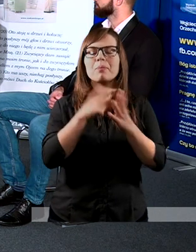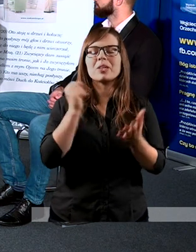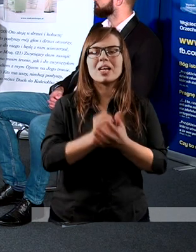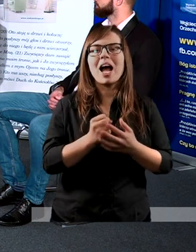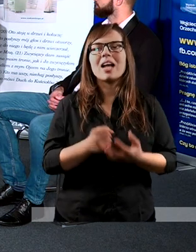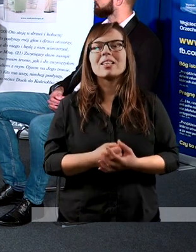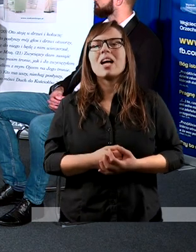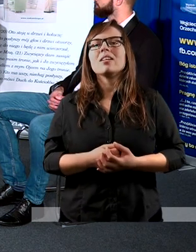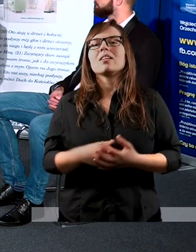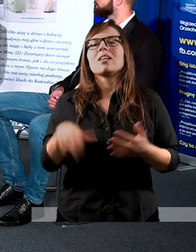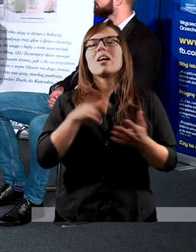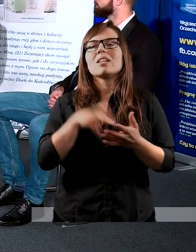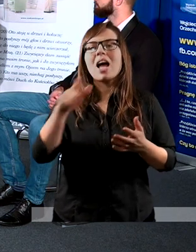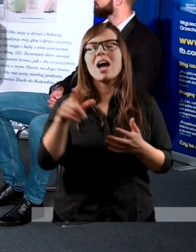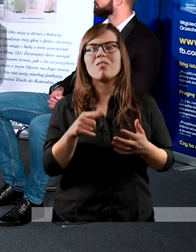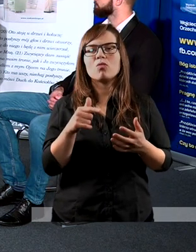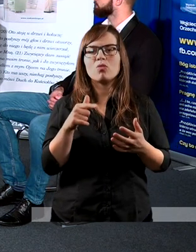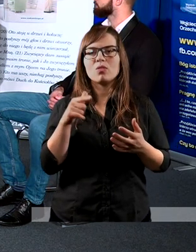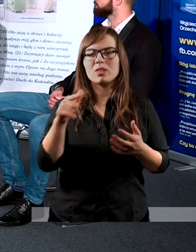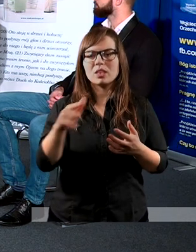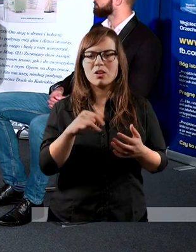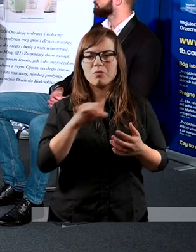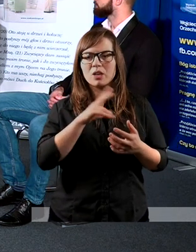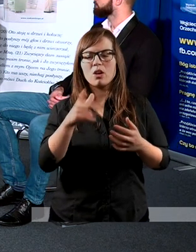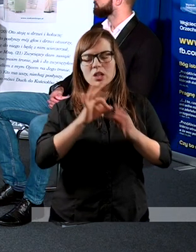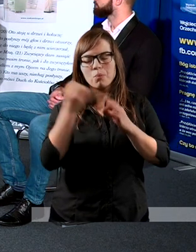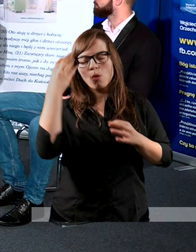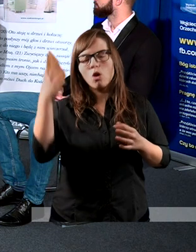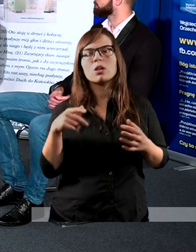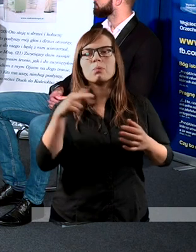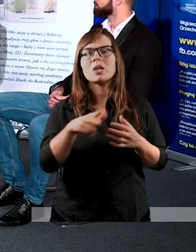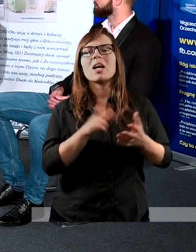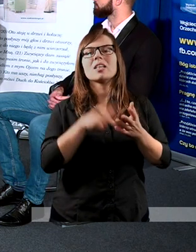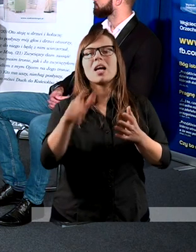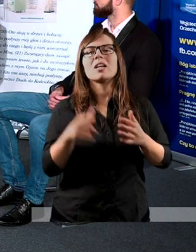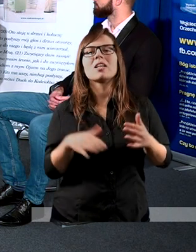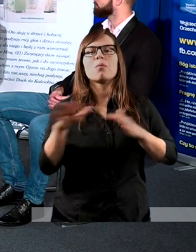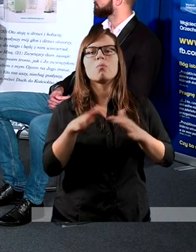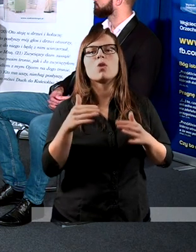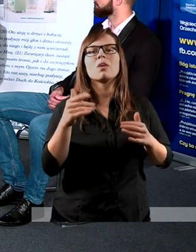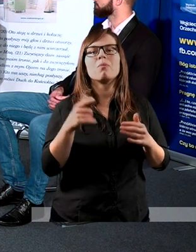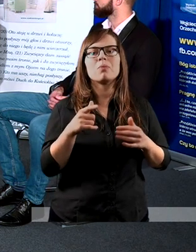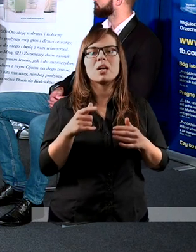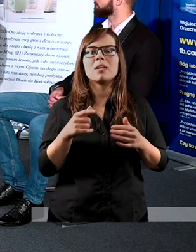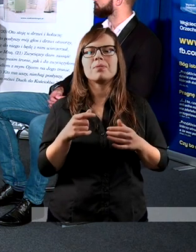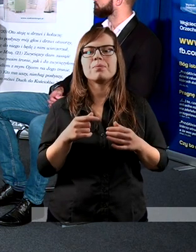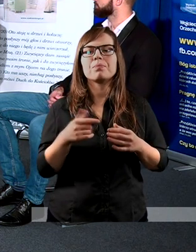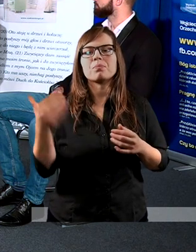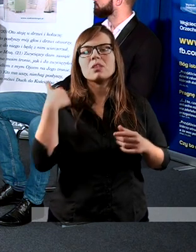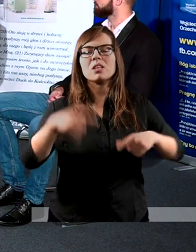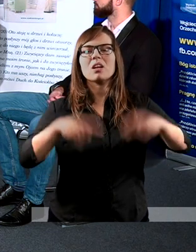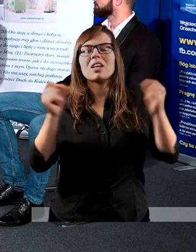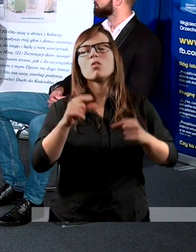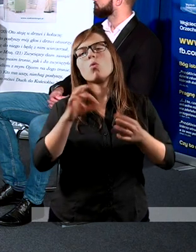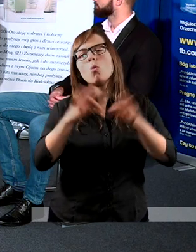przykazań na Mojżeszowi na górze Synaj, gdzie Mojżesz schodzi na dół, a ci zamiast czekać i modlić się, to